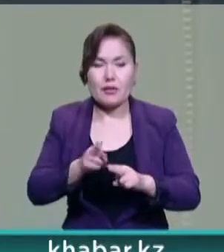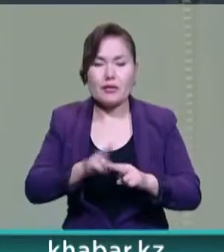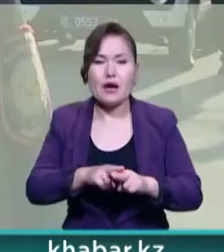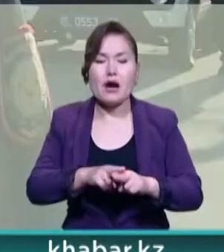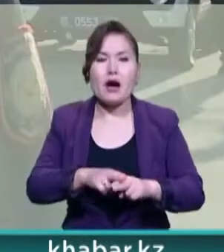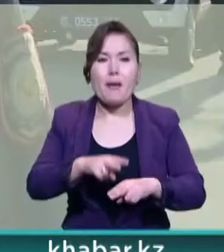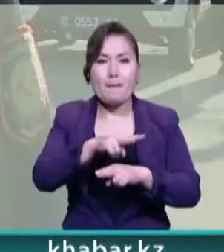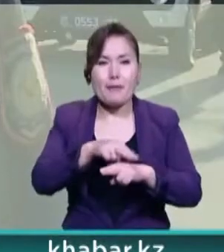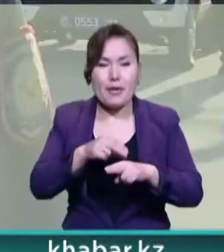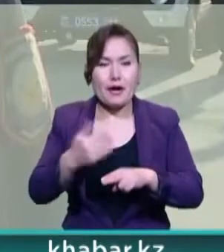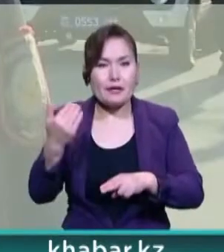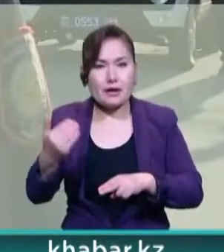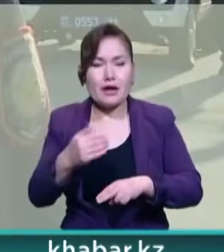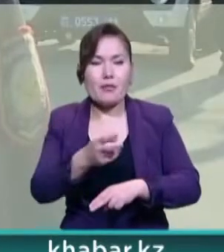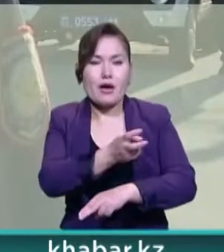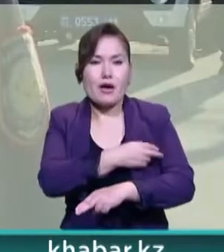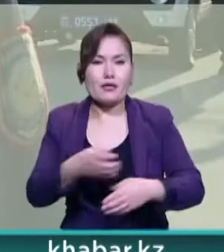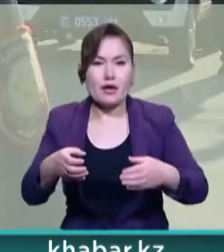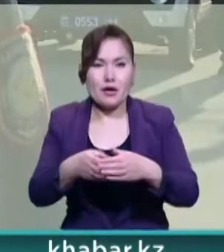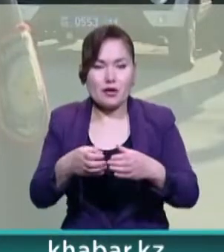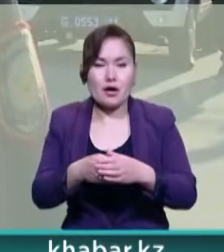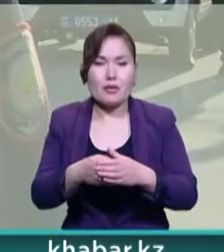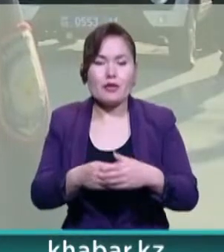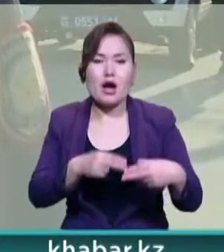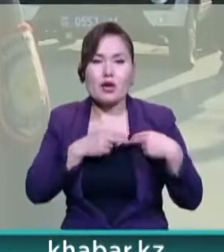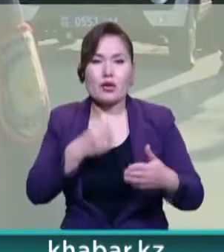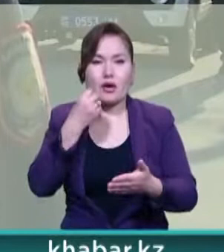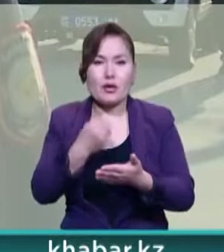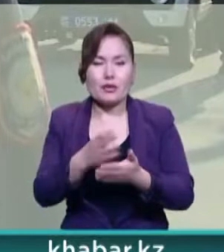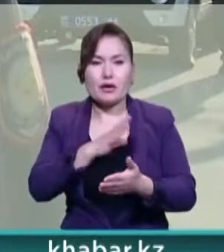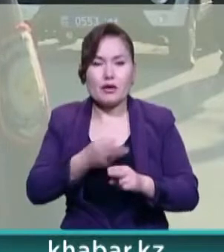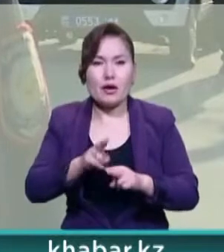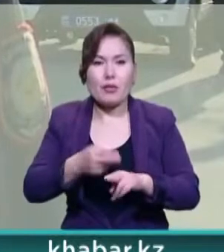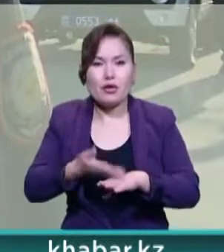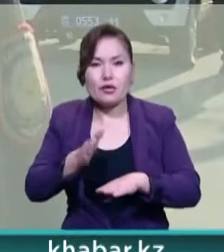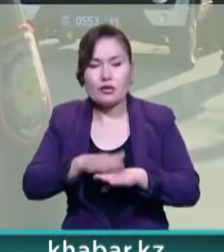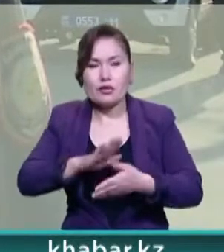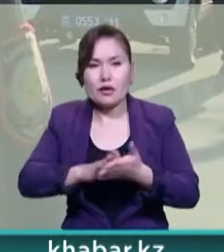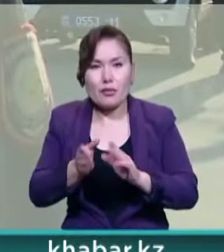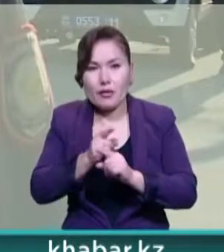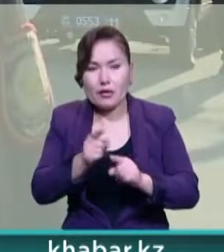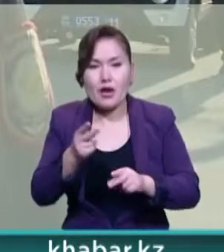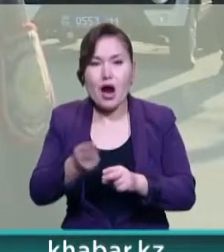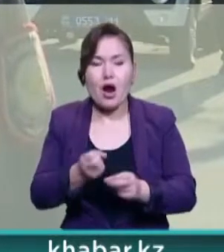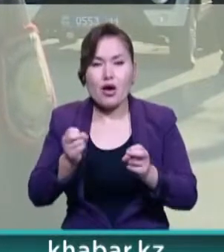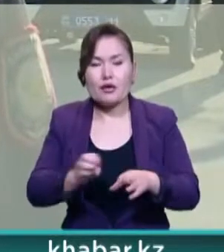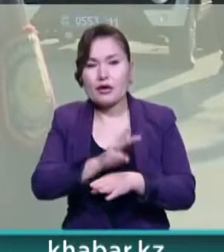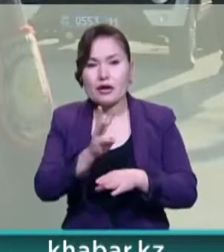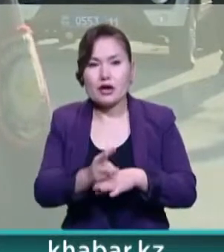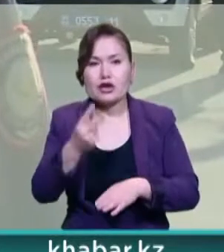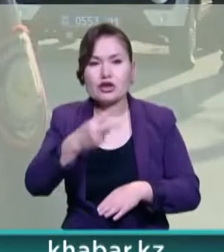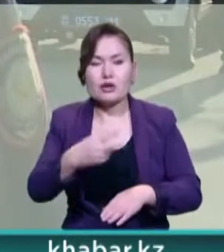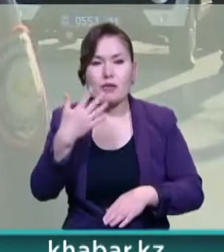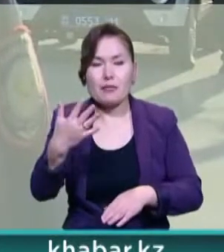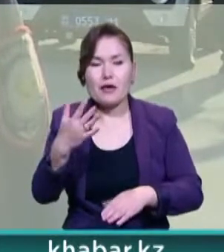министрі полиция және медицина қызметкерлерінің еңбек жоғары бағалады. Төтінші жағдай кезінде қауіпсіздік шараларын қамтамасыз еткен 25